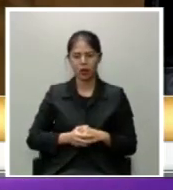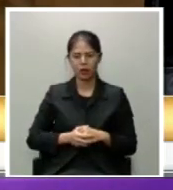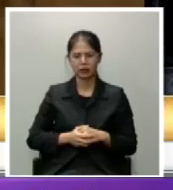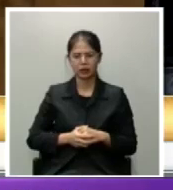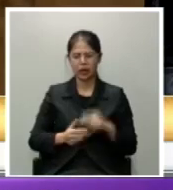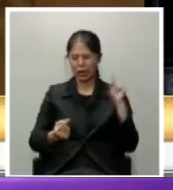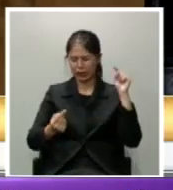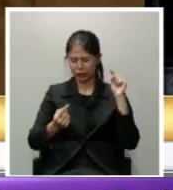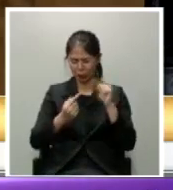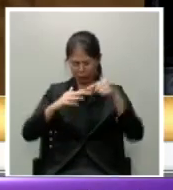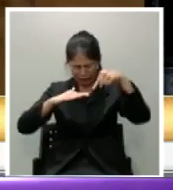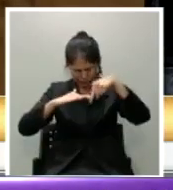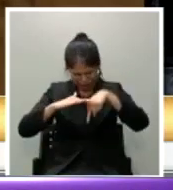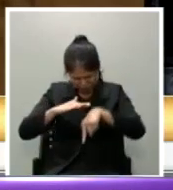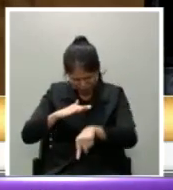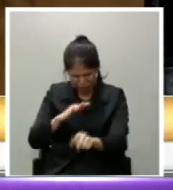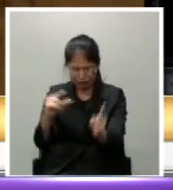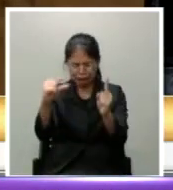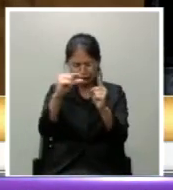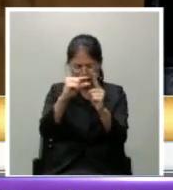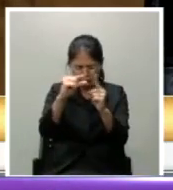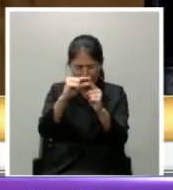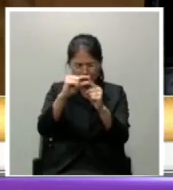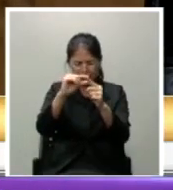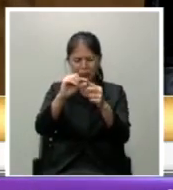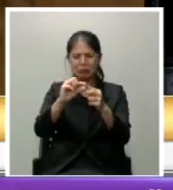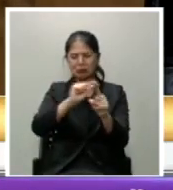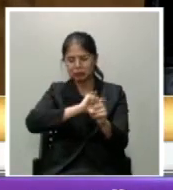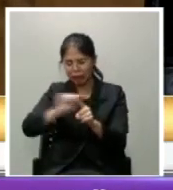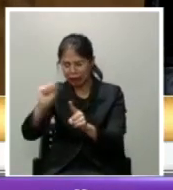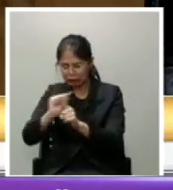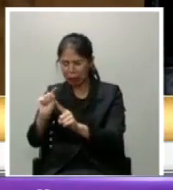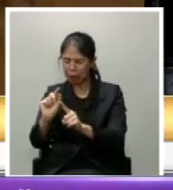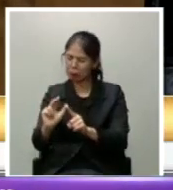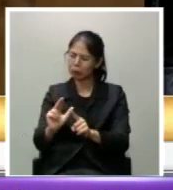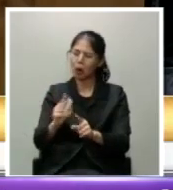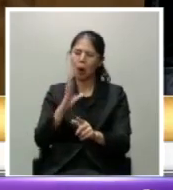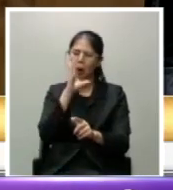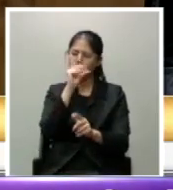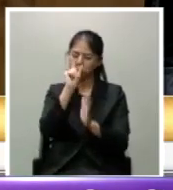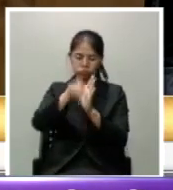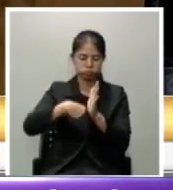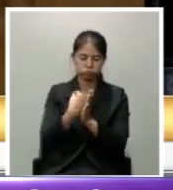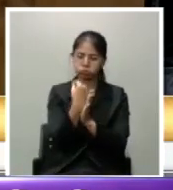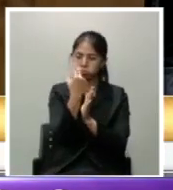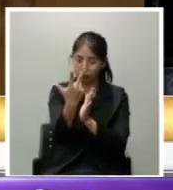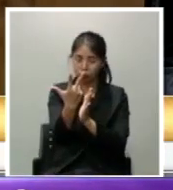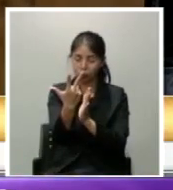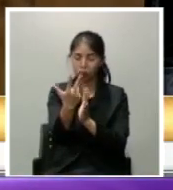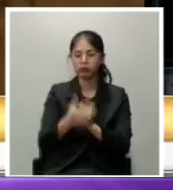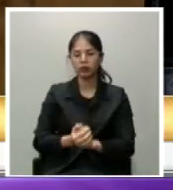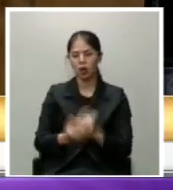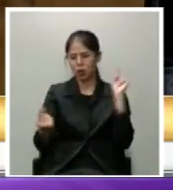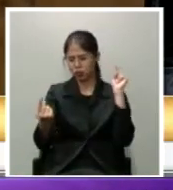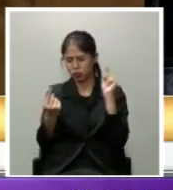ข้อมูลก็คือถ้อยคำสับแสงที่ท่านใช้ตลอดเวลา3ชั่วโมงเศษและในส่ว